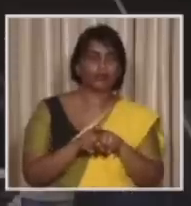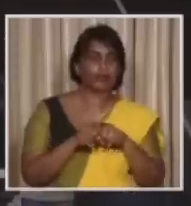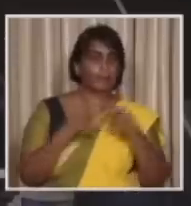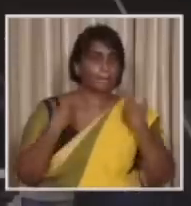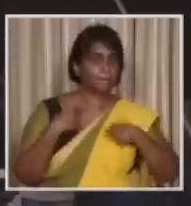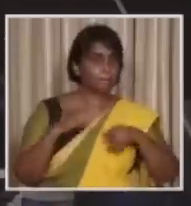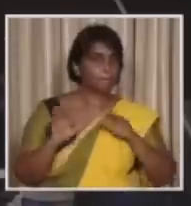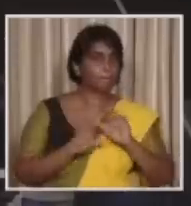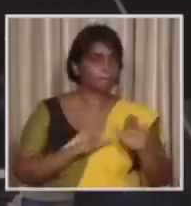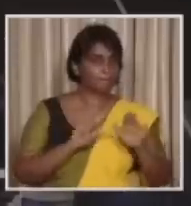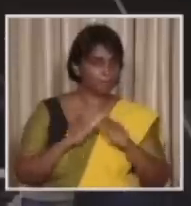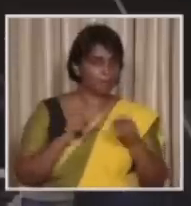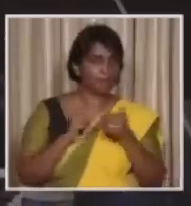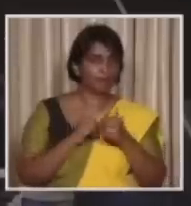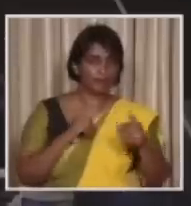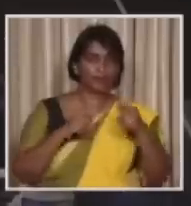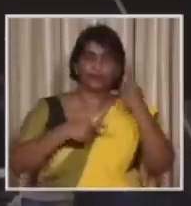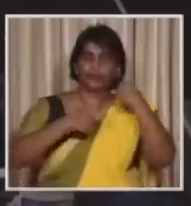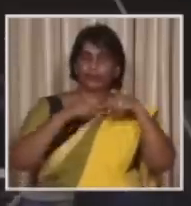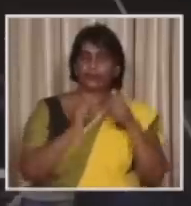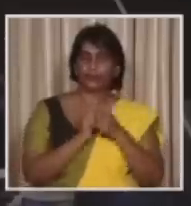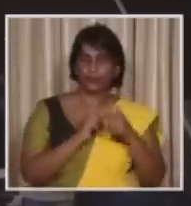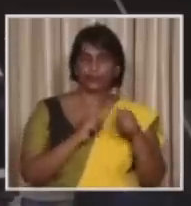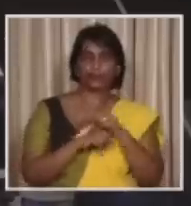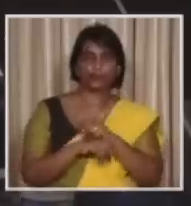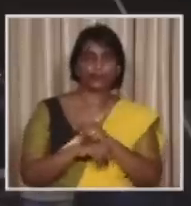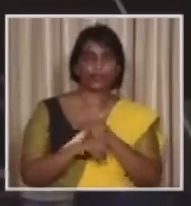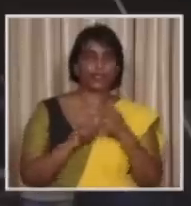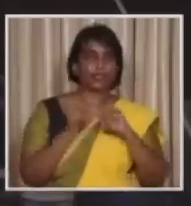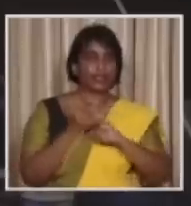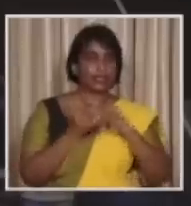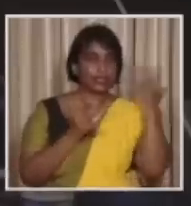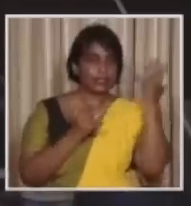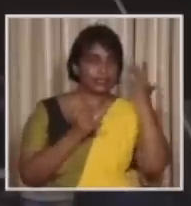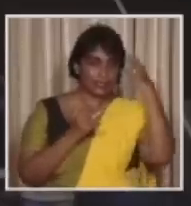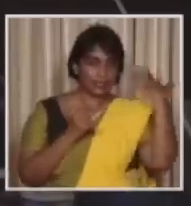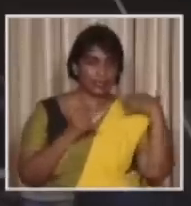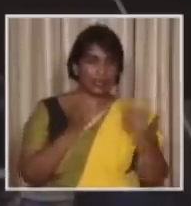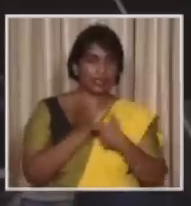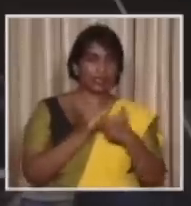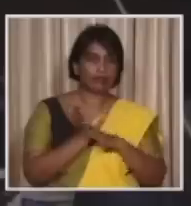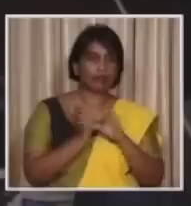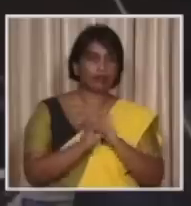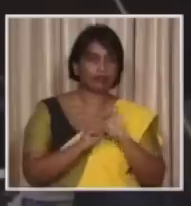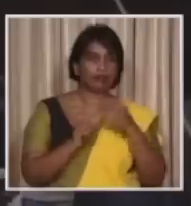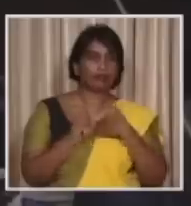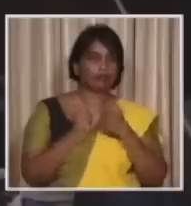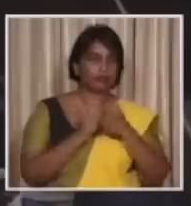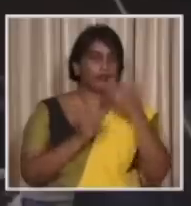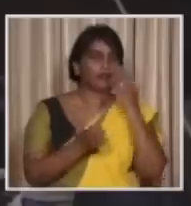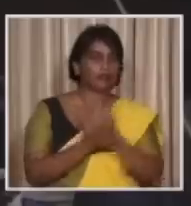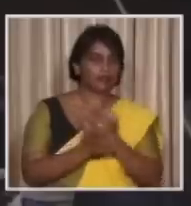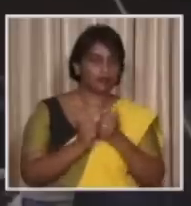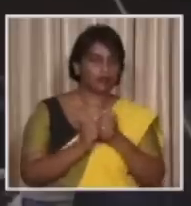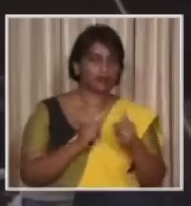පාලනේ සියත රූපවාහිනියට බෝම්බ ගහලා සියත රූපවාහිනිය නතර කරන්න උත්සාහ කරා. හැබැයි තාම